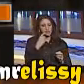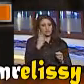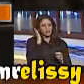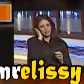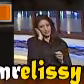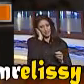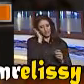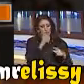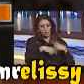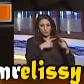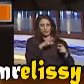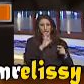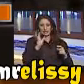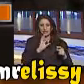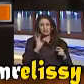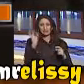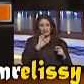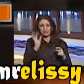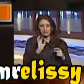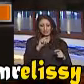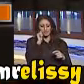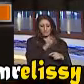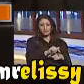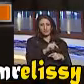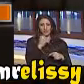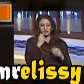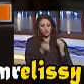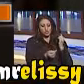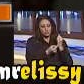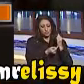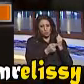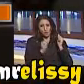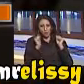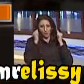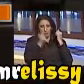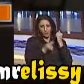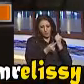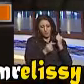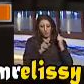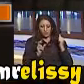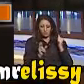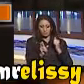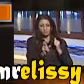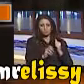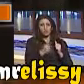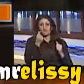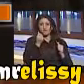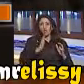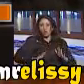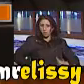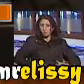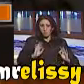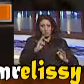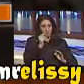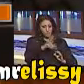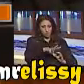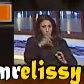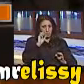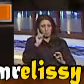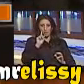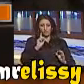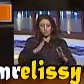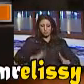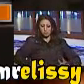لما نطلبه بيرن عادي، ولقينا جنبه مستحق فلوسه معاه وكل حاجه معاه، فما